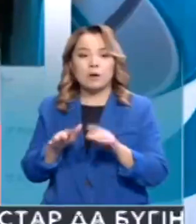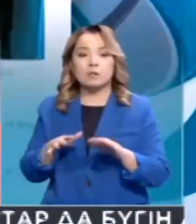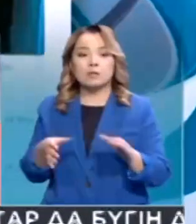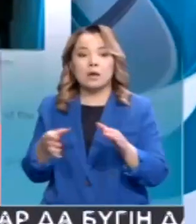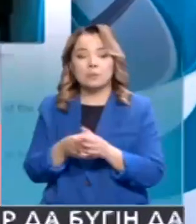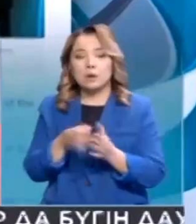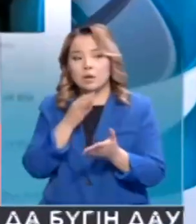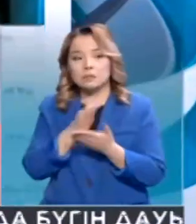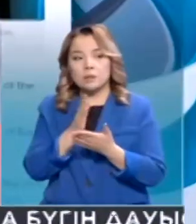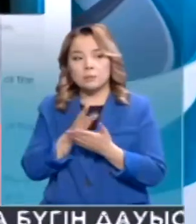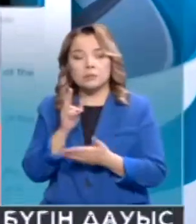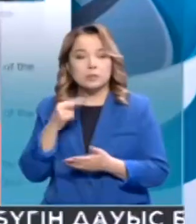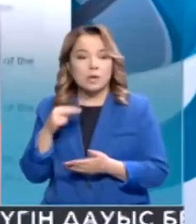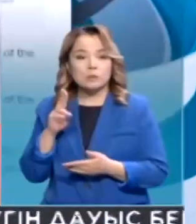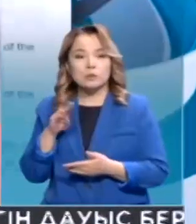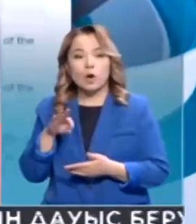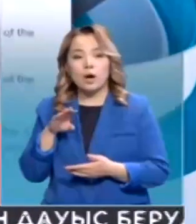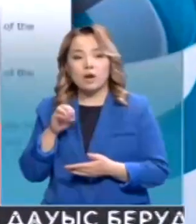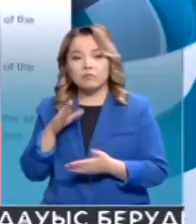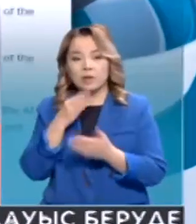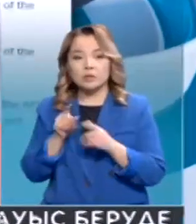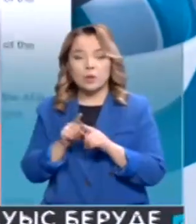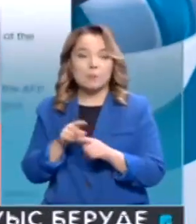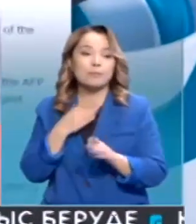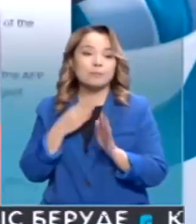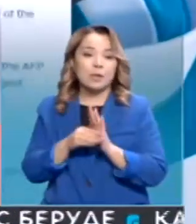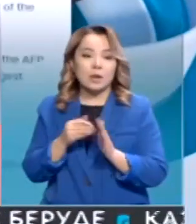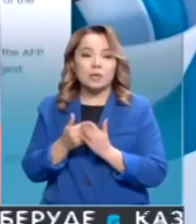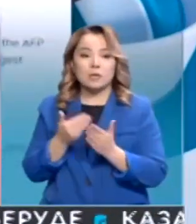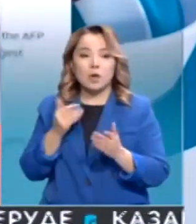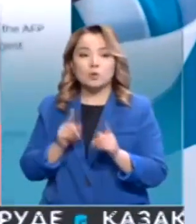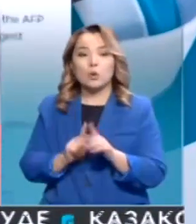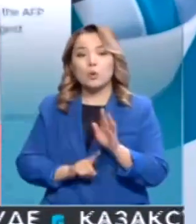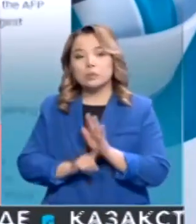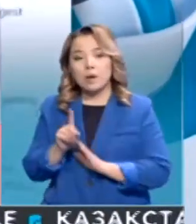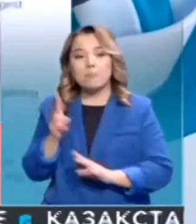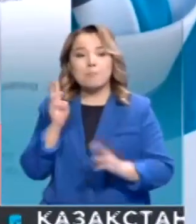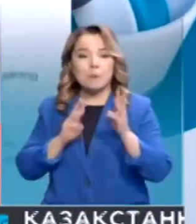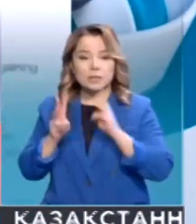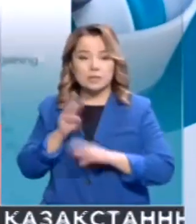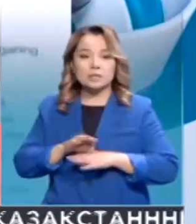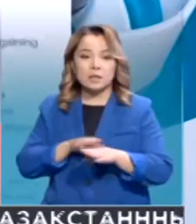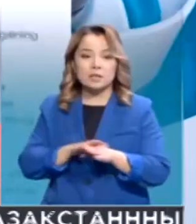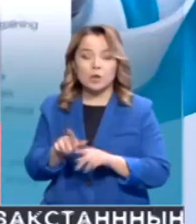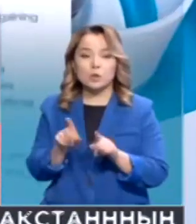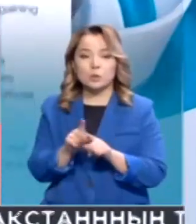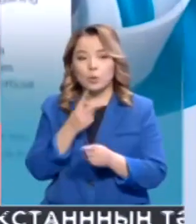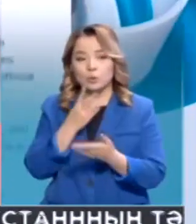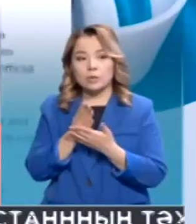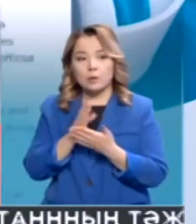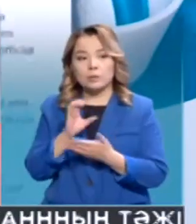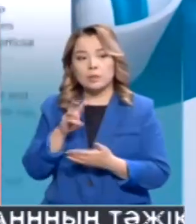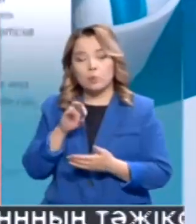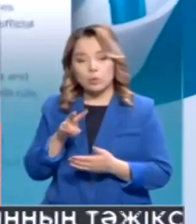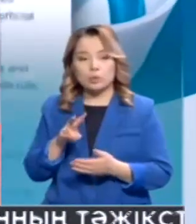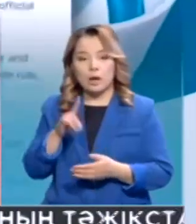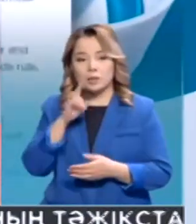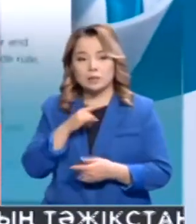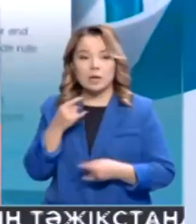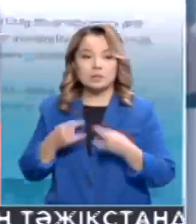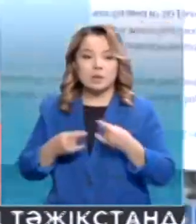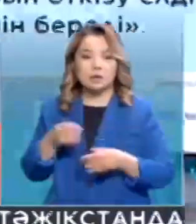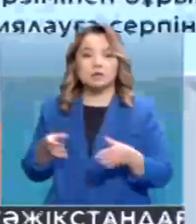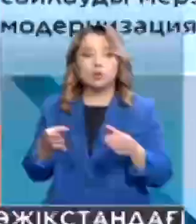таратылды. Президент Қасым-Жомарт Тоқаев мәлімдегендей, сайлауды мерзімінен бұрын өткізу елді модернизациялауға серпін береді, дейді Стамбулдық телекомпания